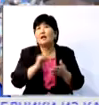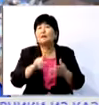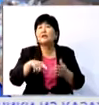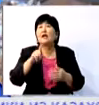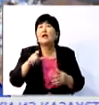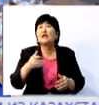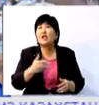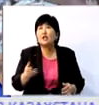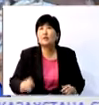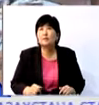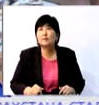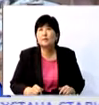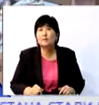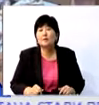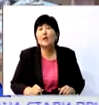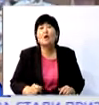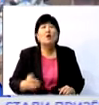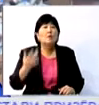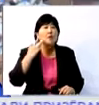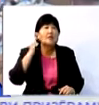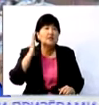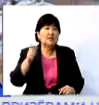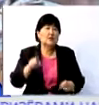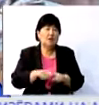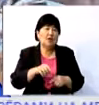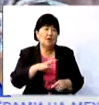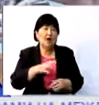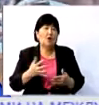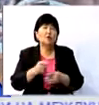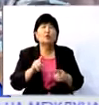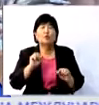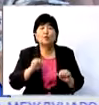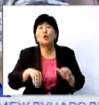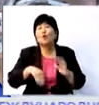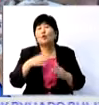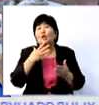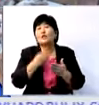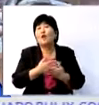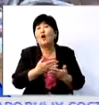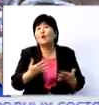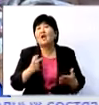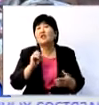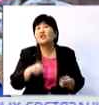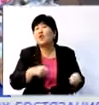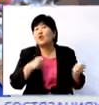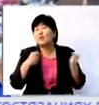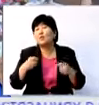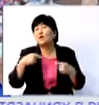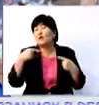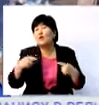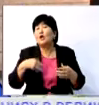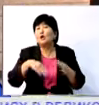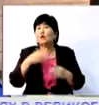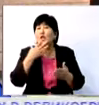горожане. Пусть всегда будет богатый урожай. Что может быть лучше своей продукции? Чем привозить извне, лучше